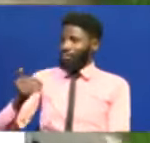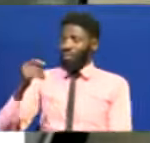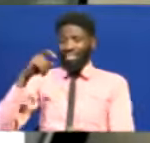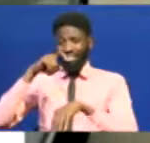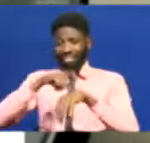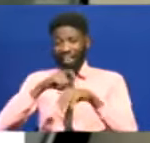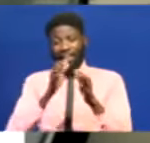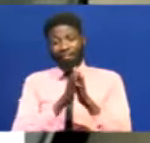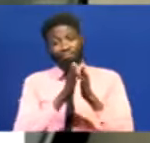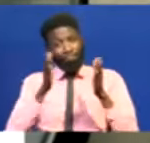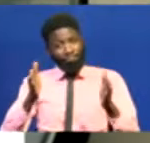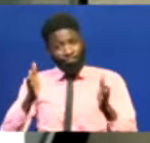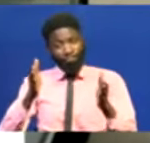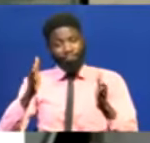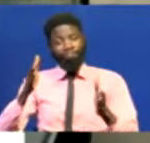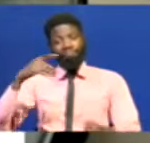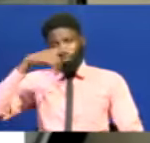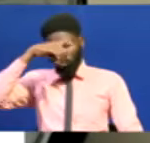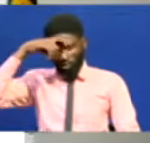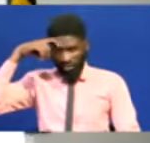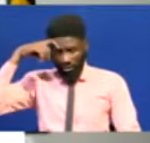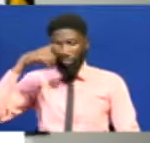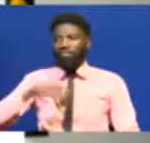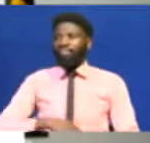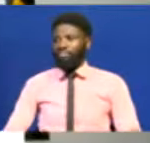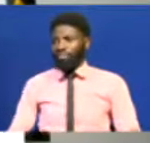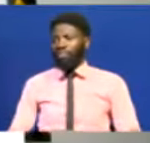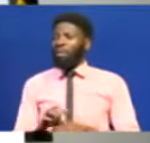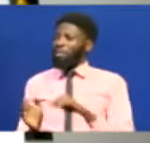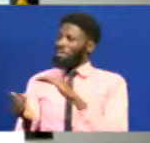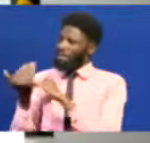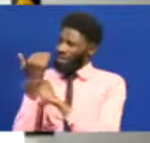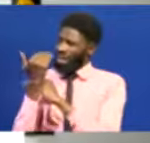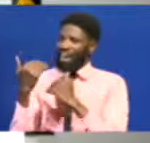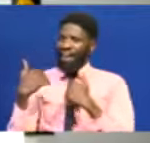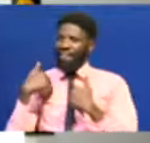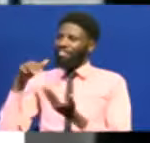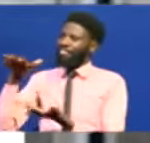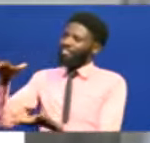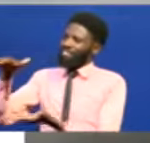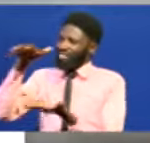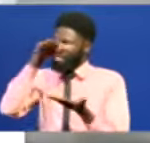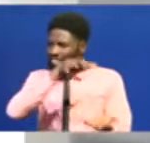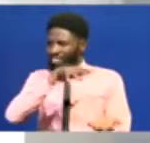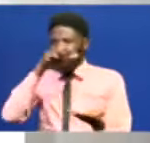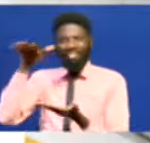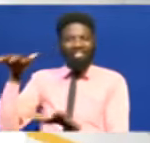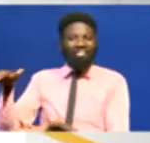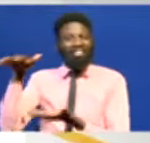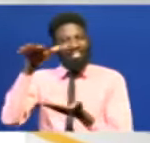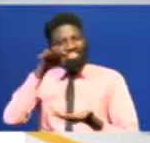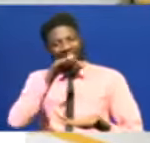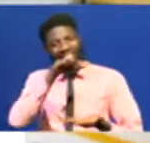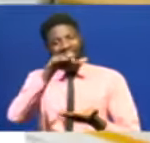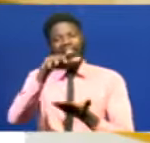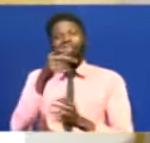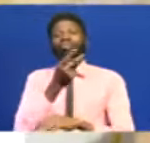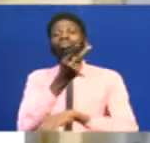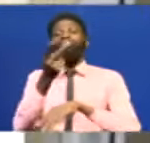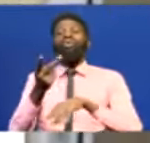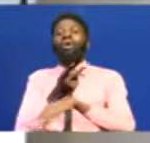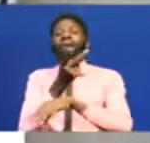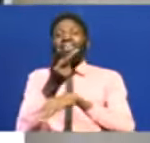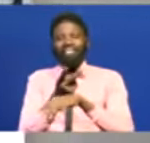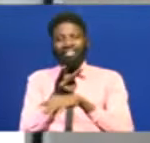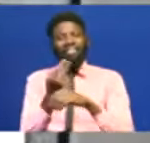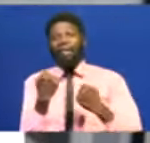wa kiangazi. Kila asubuhi, masanduku ya kamba safi kupelekwa kwa muda wa saa 2 kutoka